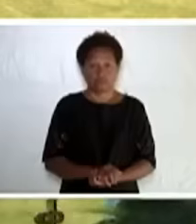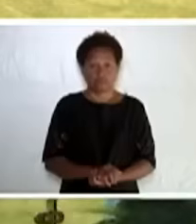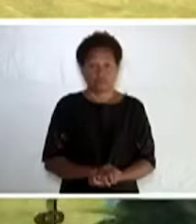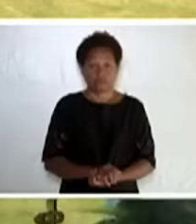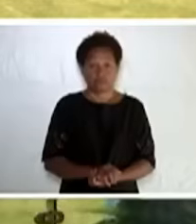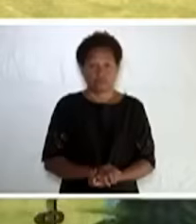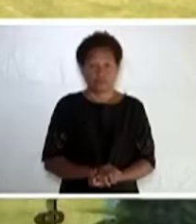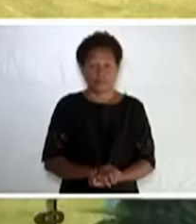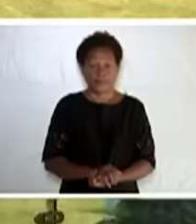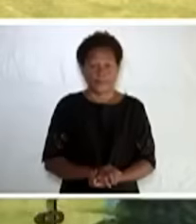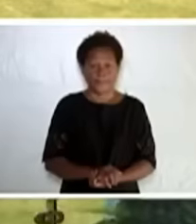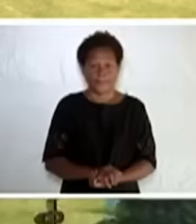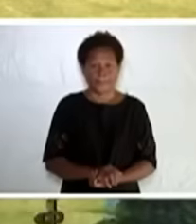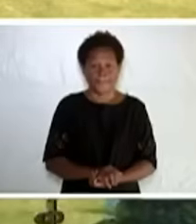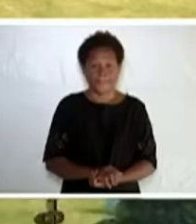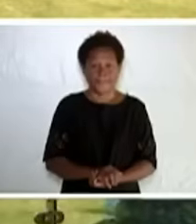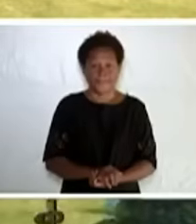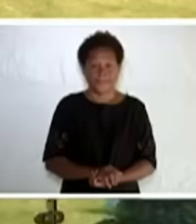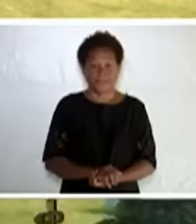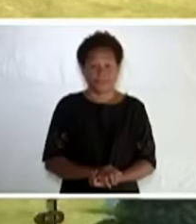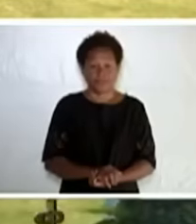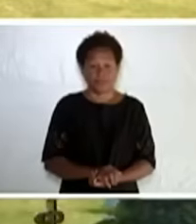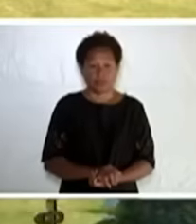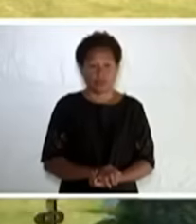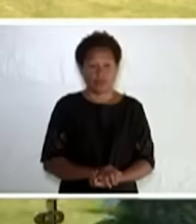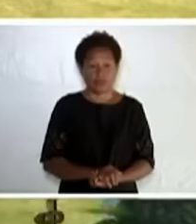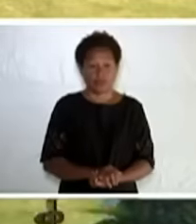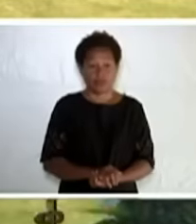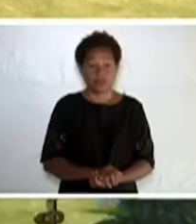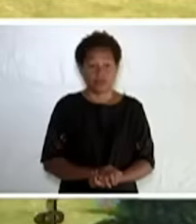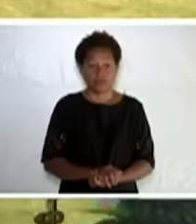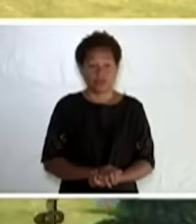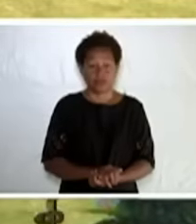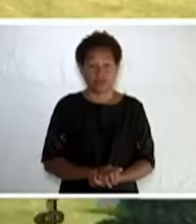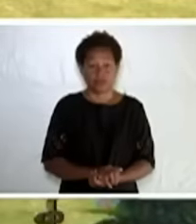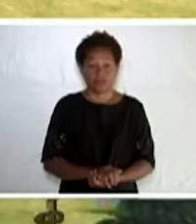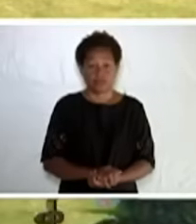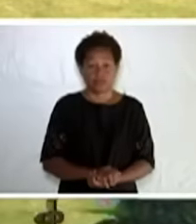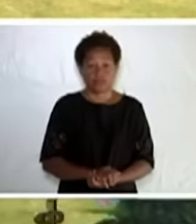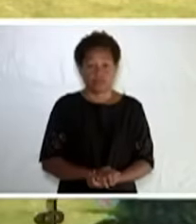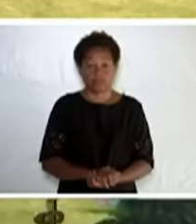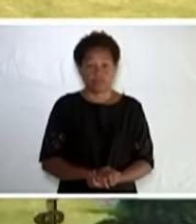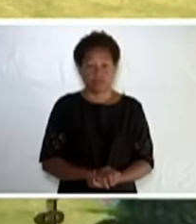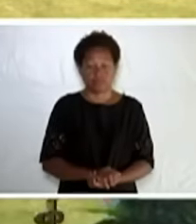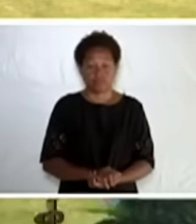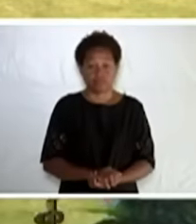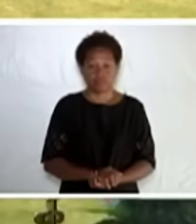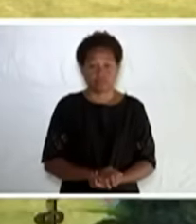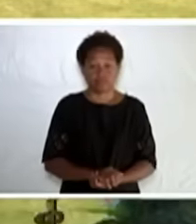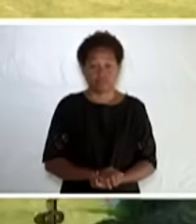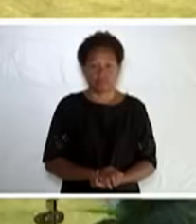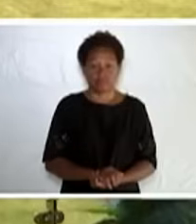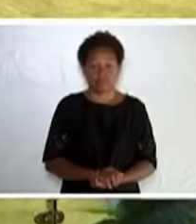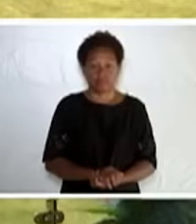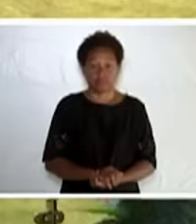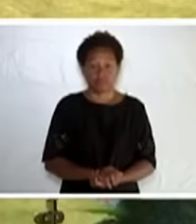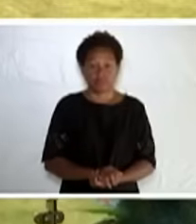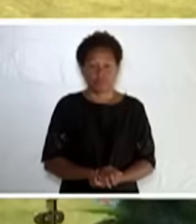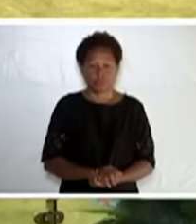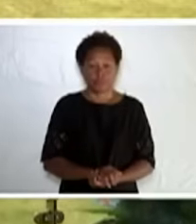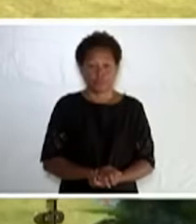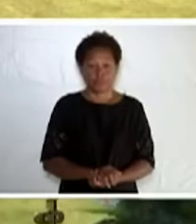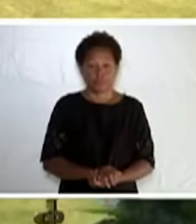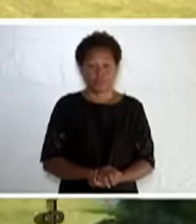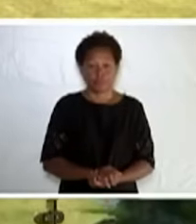आप जहाँ भी हैं हमारे साथ जुड़े रहें टीवी पर, और हम यहाँ की जो भी कार्यक्रम आगे आगे बढ़ता रहेगा ये आप